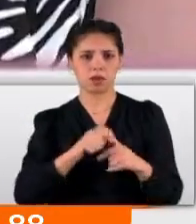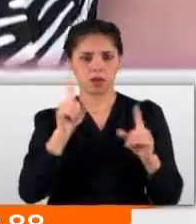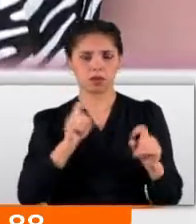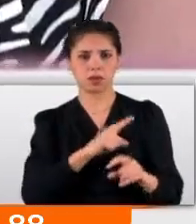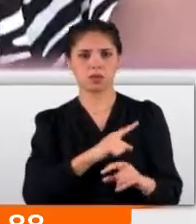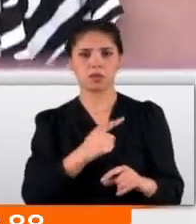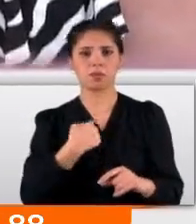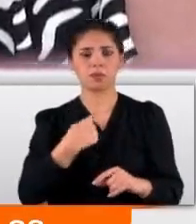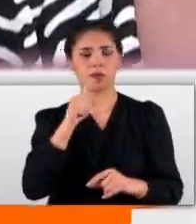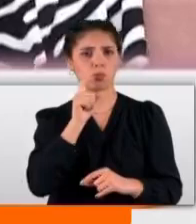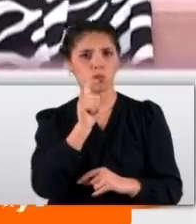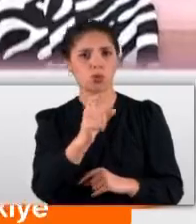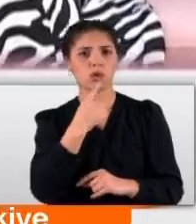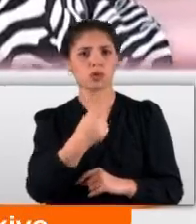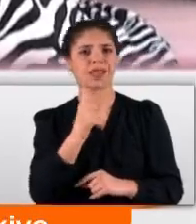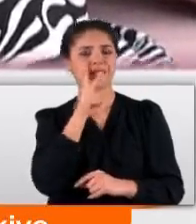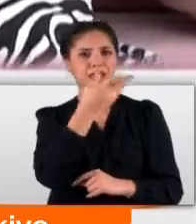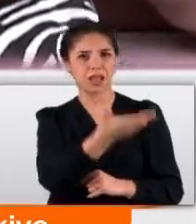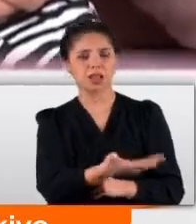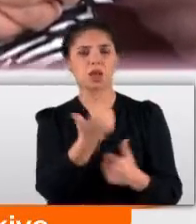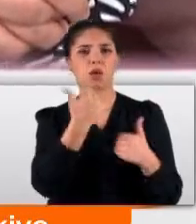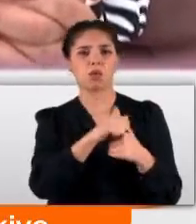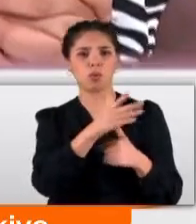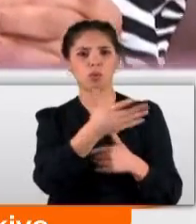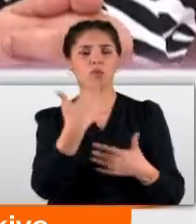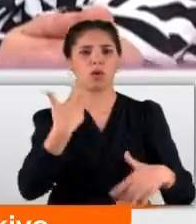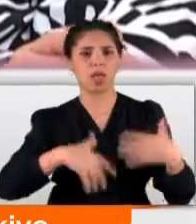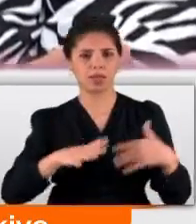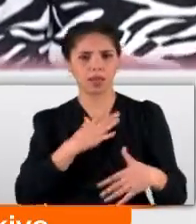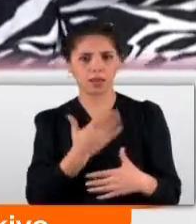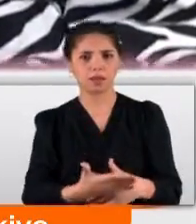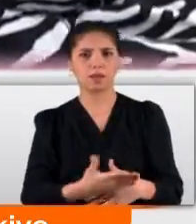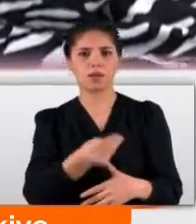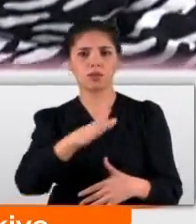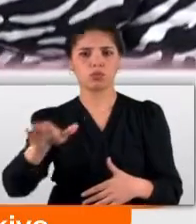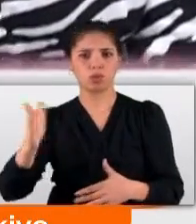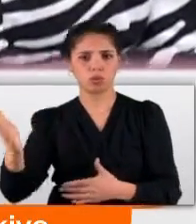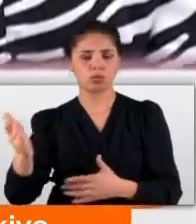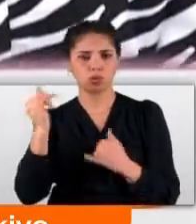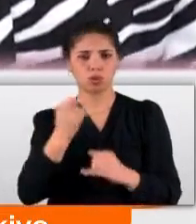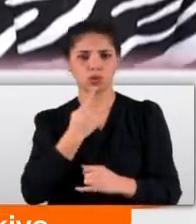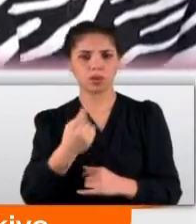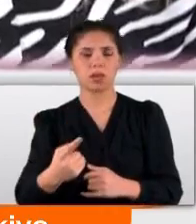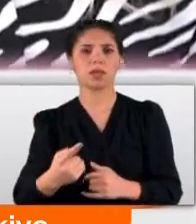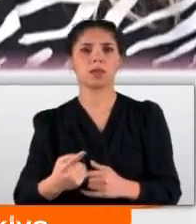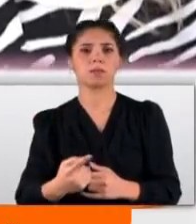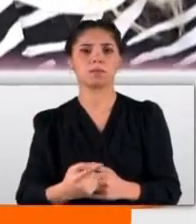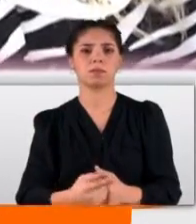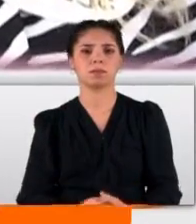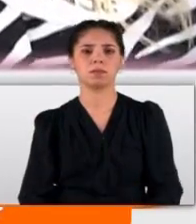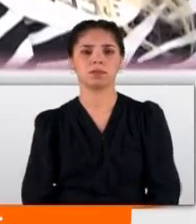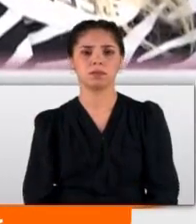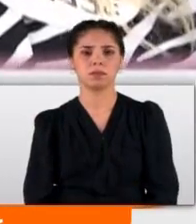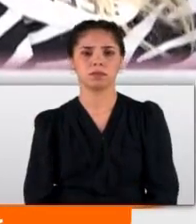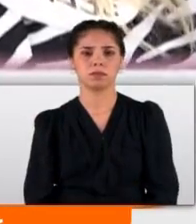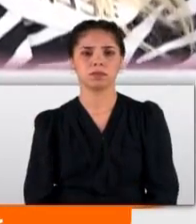kaç kere kendisine uyardım. Dedim yazık dedim. Bak kocan öyle perişan dedim. Çocuklar öyle dedim. Tekerlekli sandalye, evet. Çocuklarda engel dedim, var.